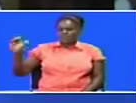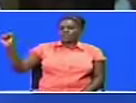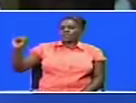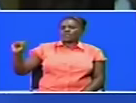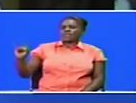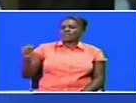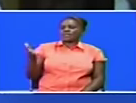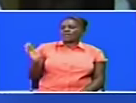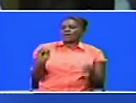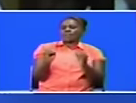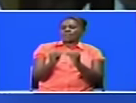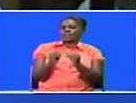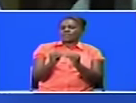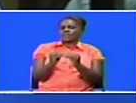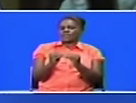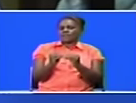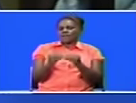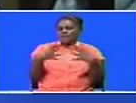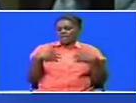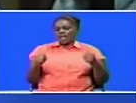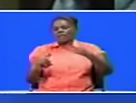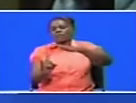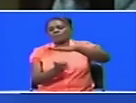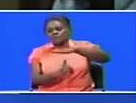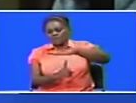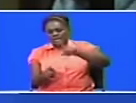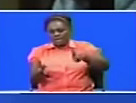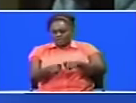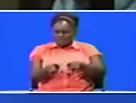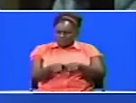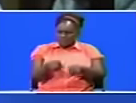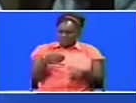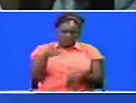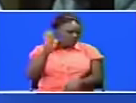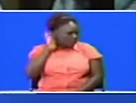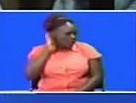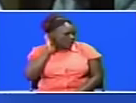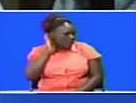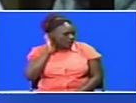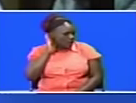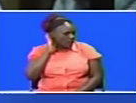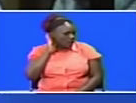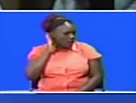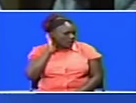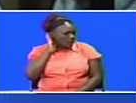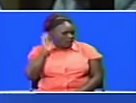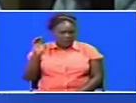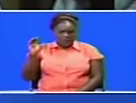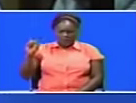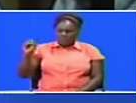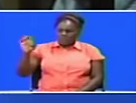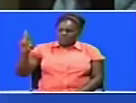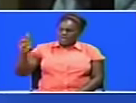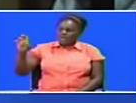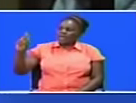elewana Huo Cleopa maili yuko katika mk Huo na vile vile kuna habari zilu zik isem kuwa Sara seru ambe anah